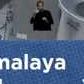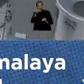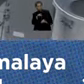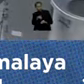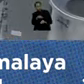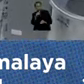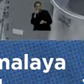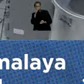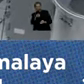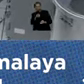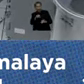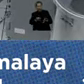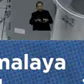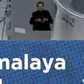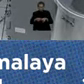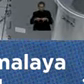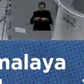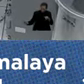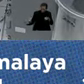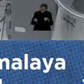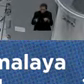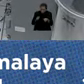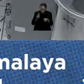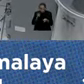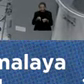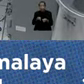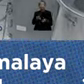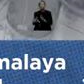mendapati kabel listrik komputer terlepas